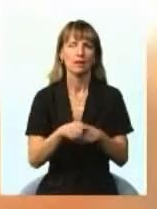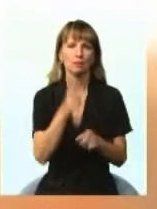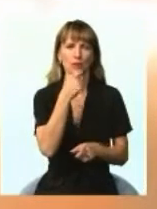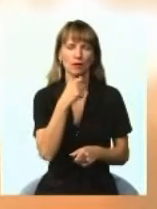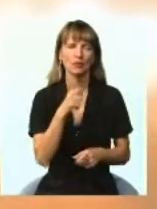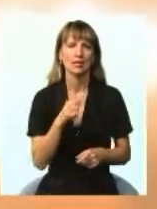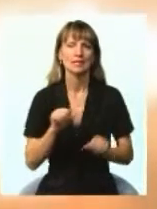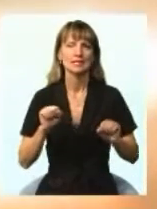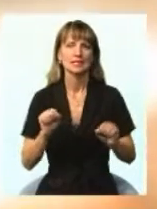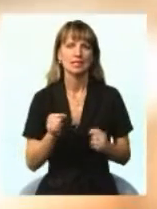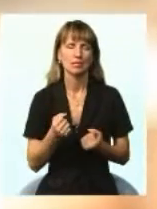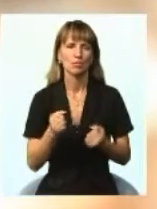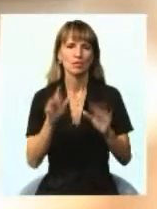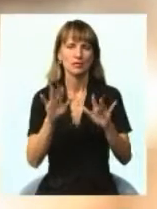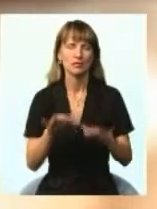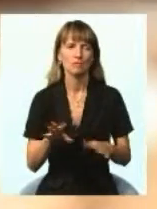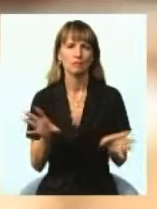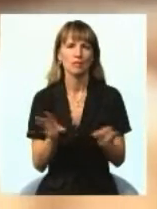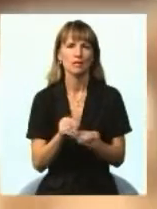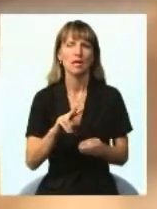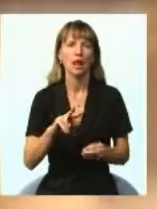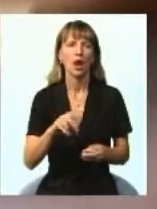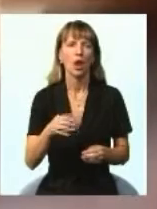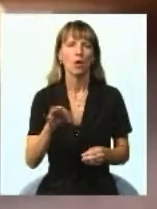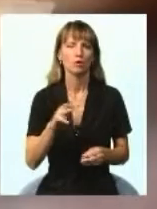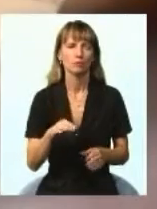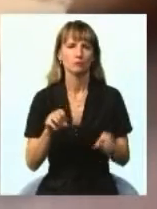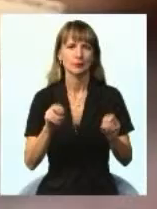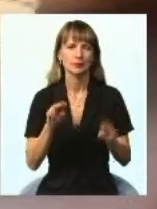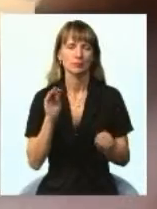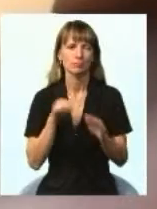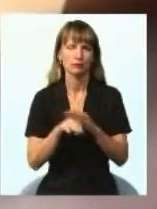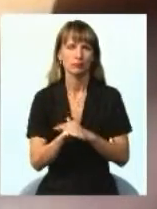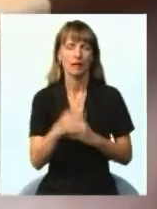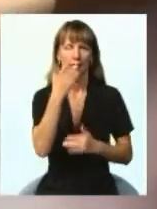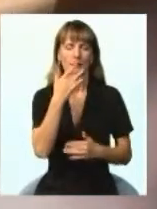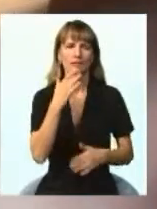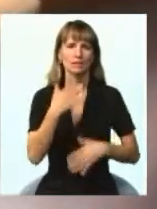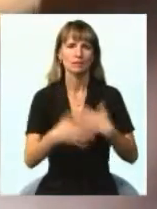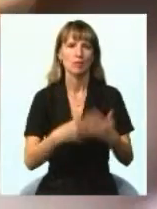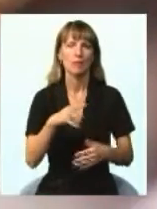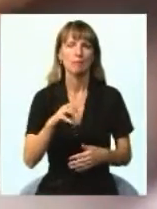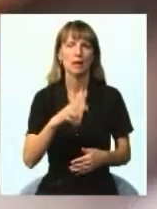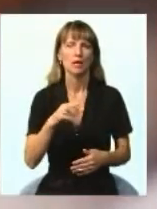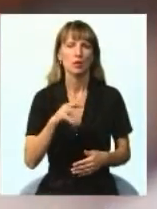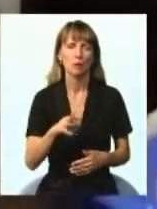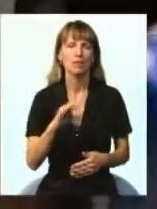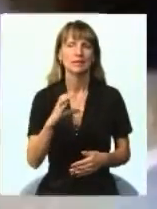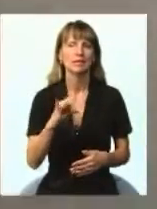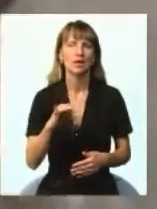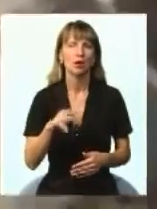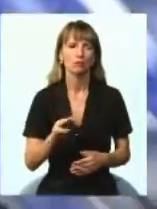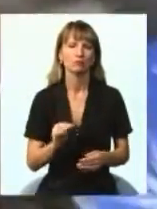Взимку сніг разом із льодом закладали до спеціально обладнаних приміщень. Влітку цей сніг змішували з медом і сиром і подавали до